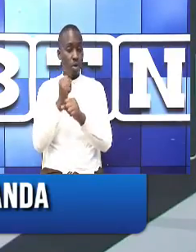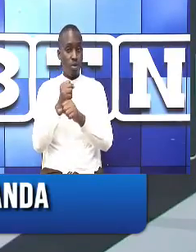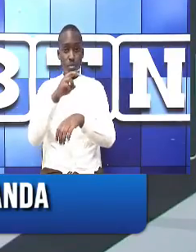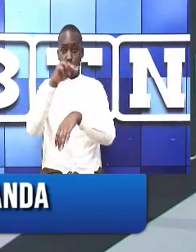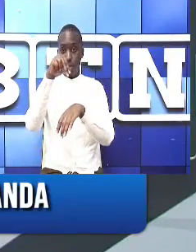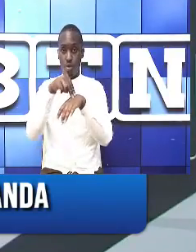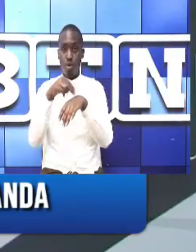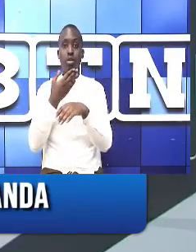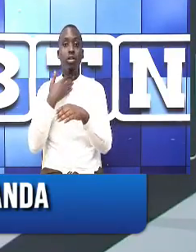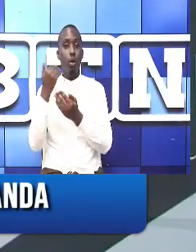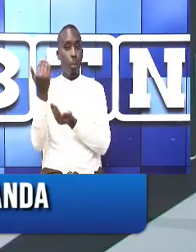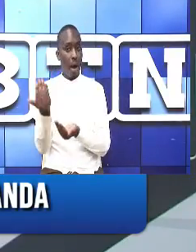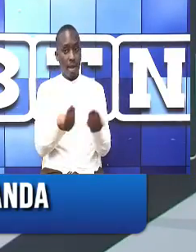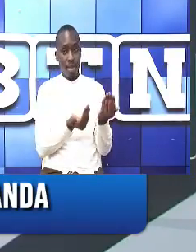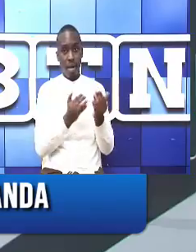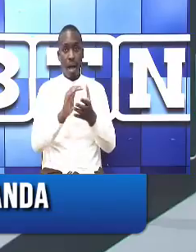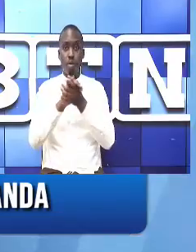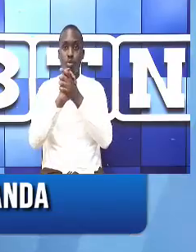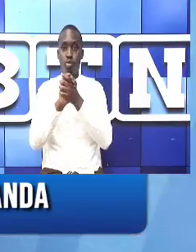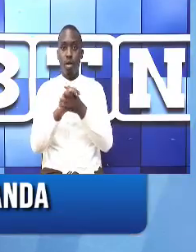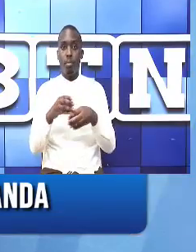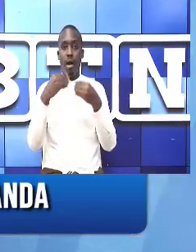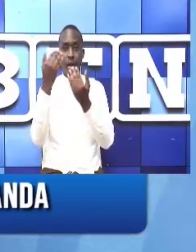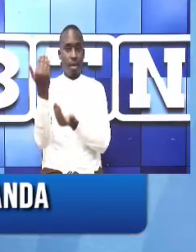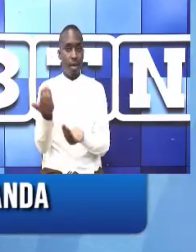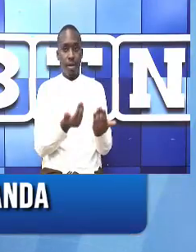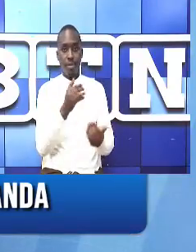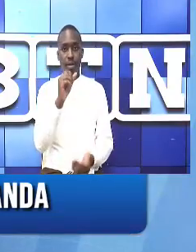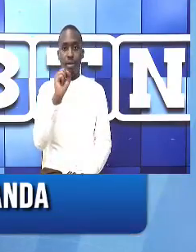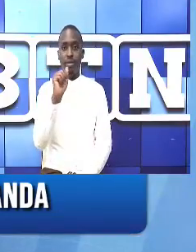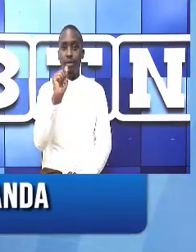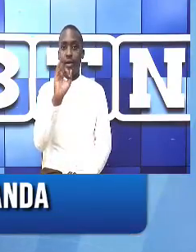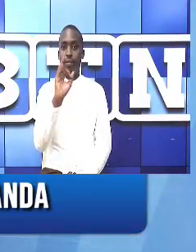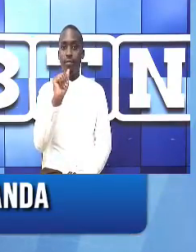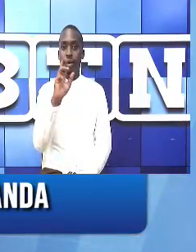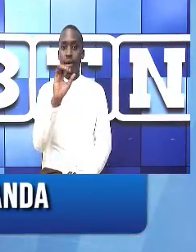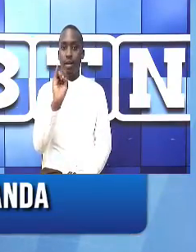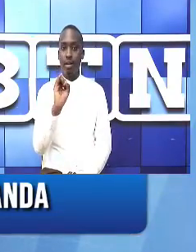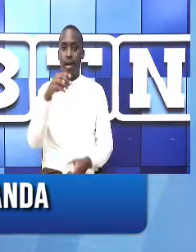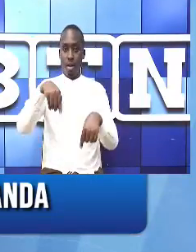ngo mwakire adusuhuze mbahaye ikaze Safari kuri BTN